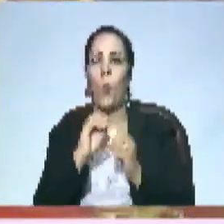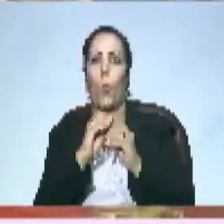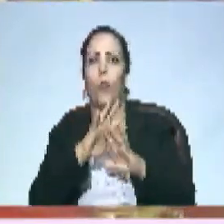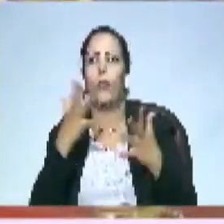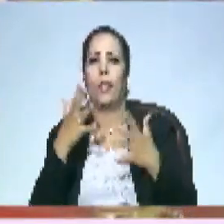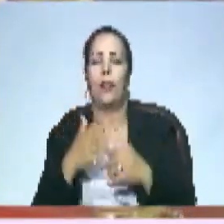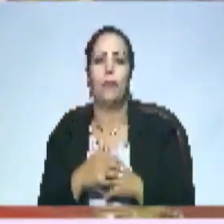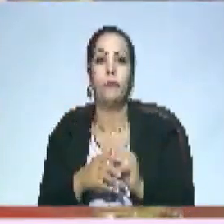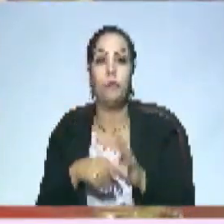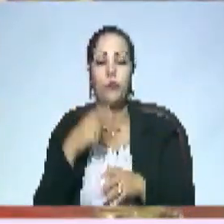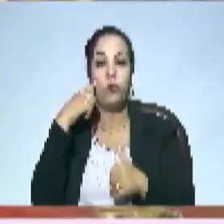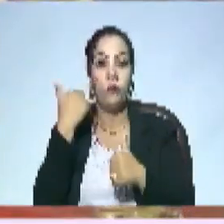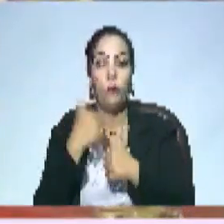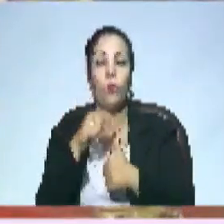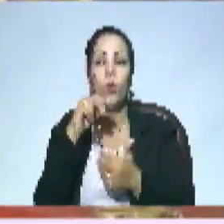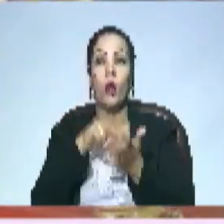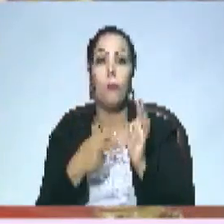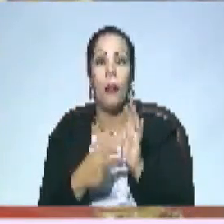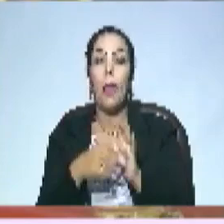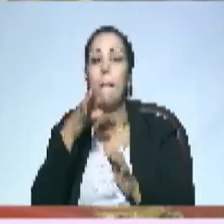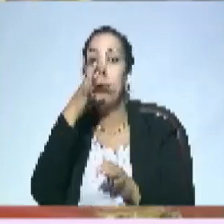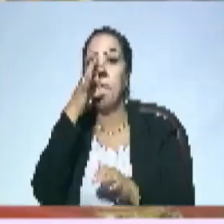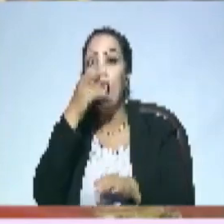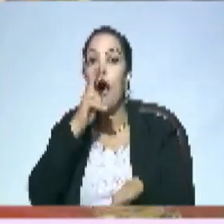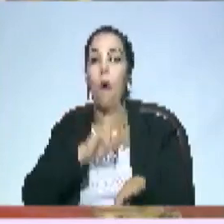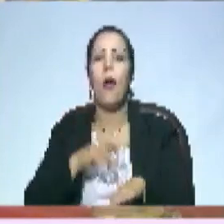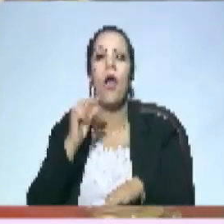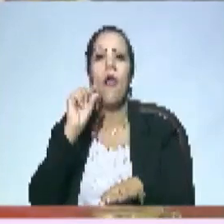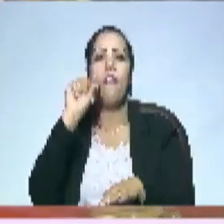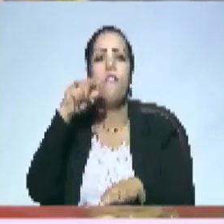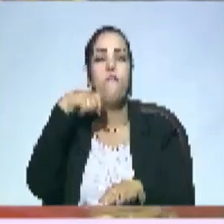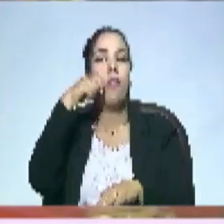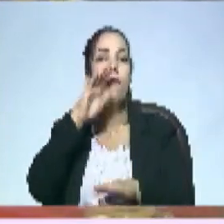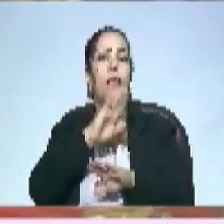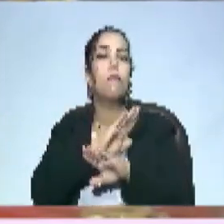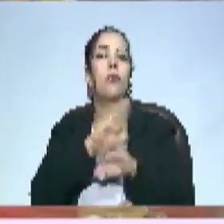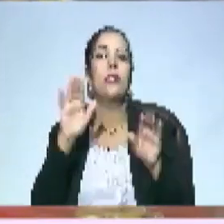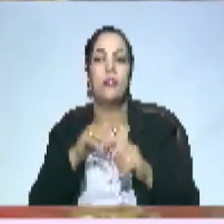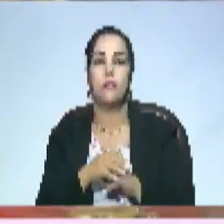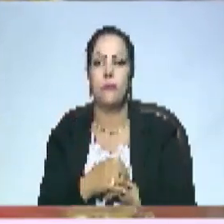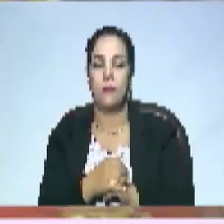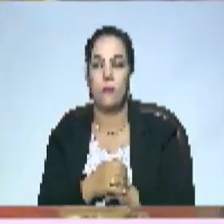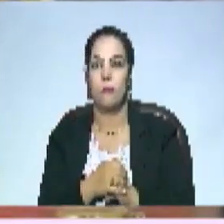ده برضو افكر الناس ان هو الشيف حط ملح وفلفل بس في الصوص